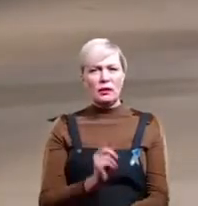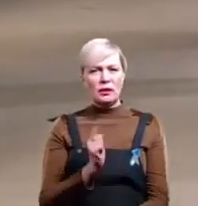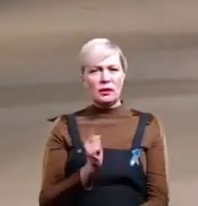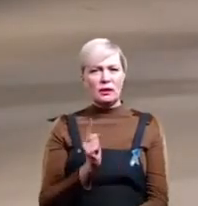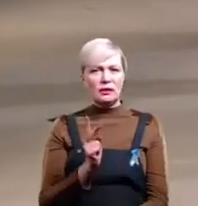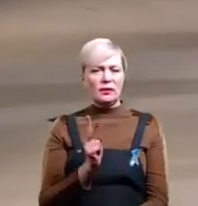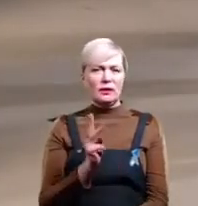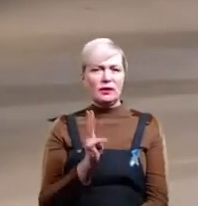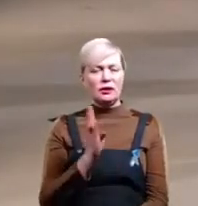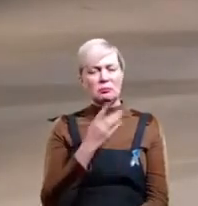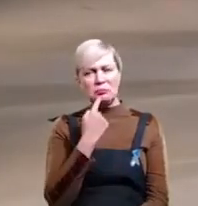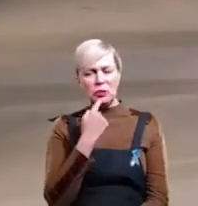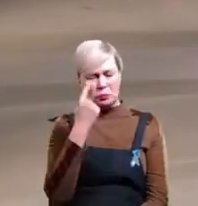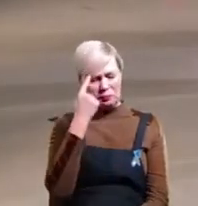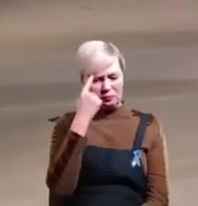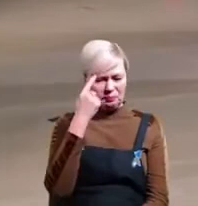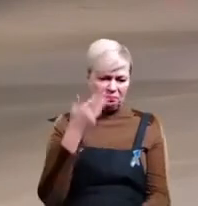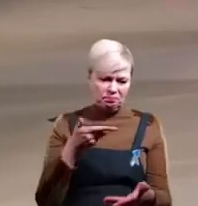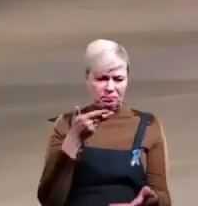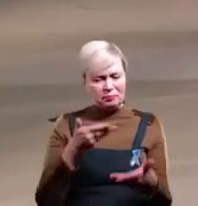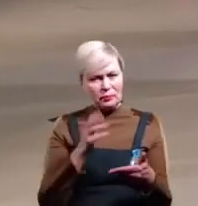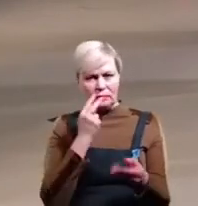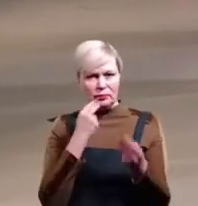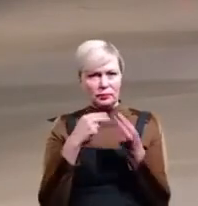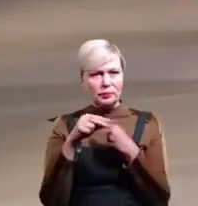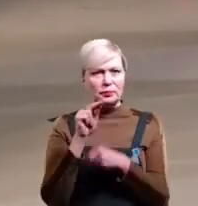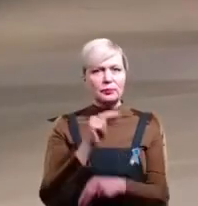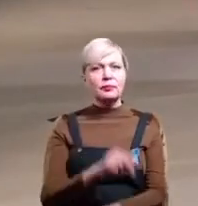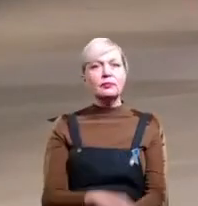два, три,